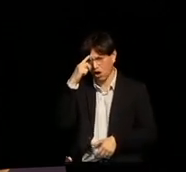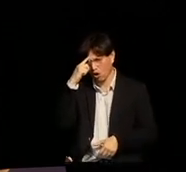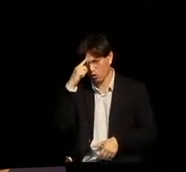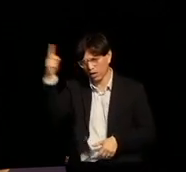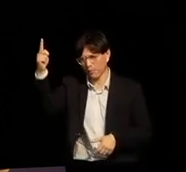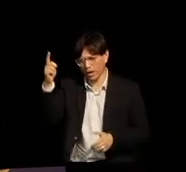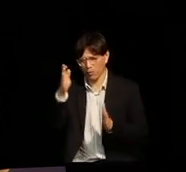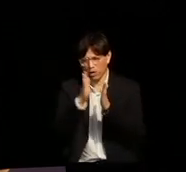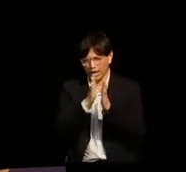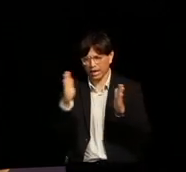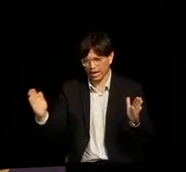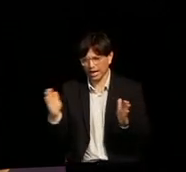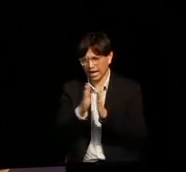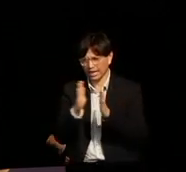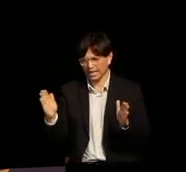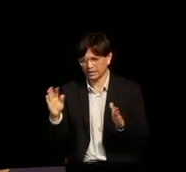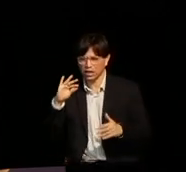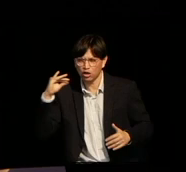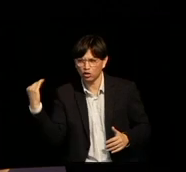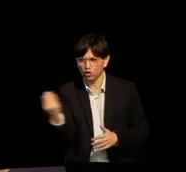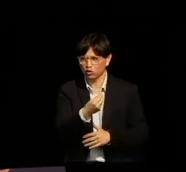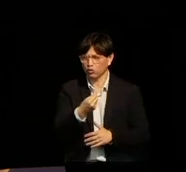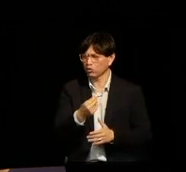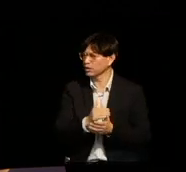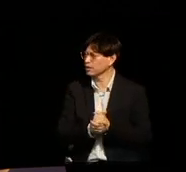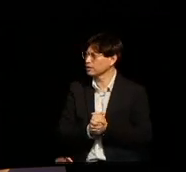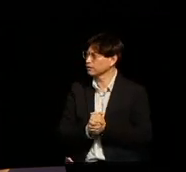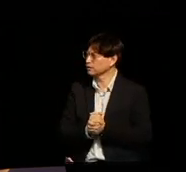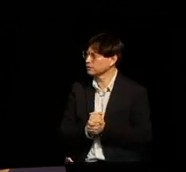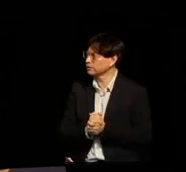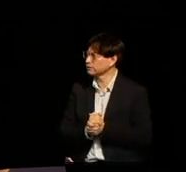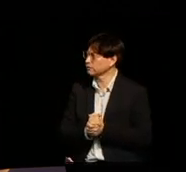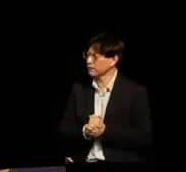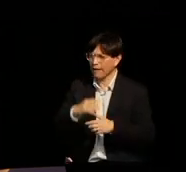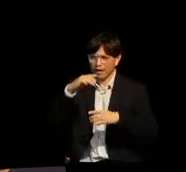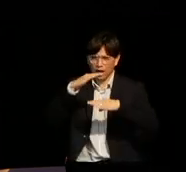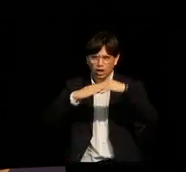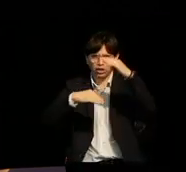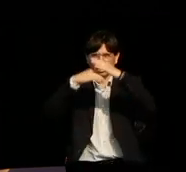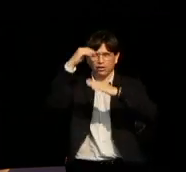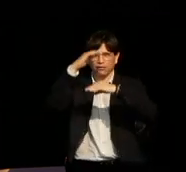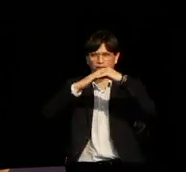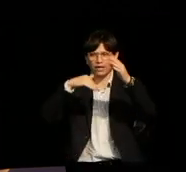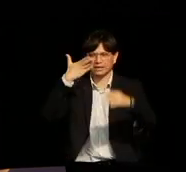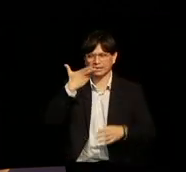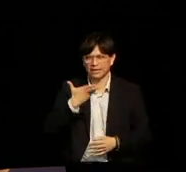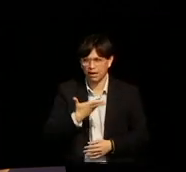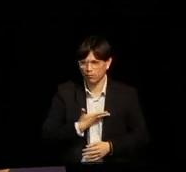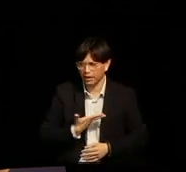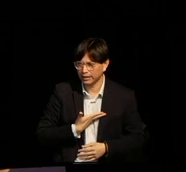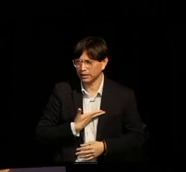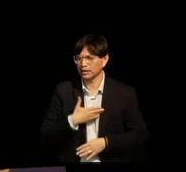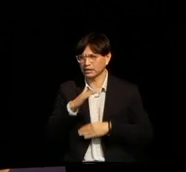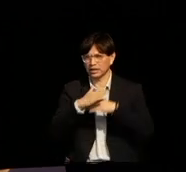comunità Cristiana come come diciamo sempre però che ha diversi gradi di appartenenza e diversi gradi